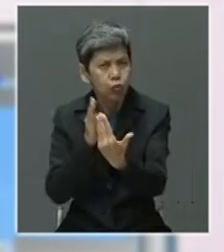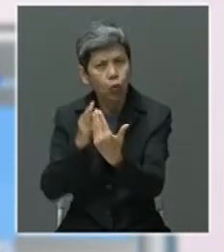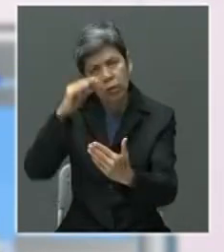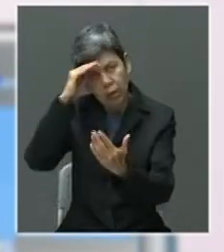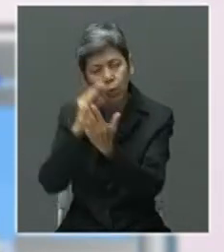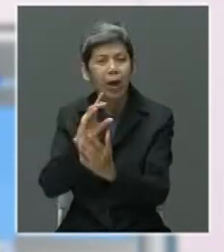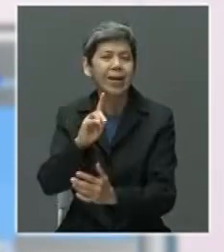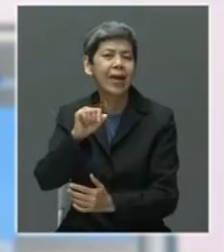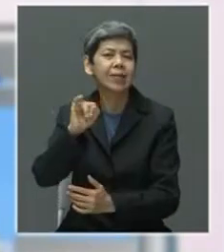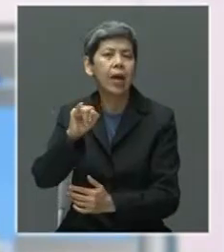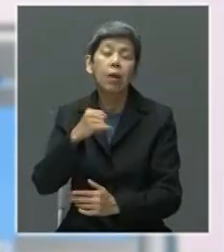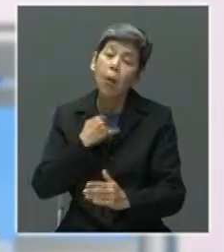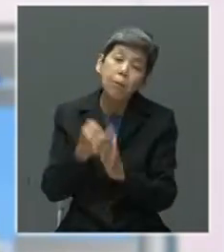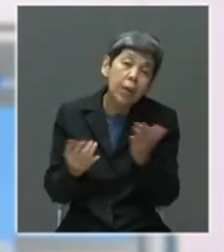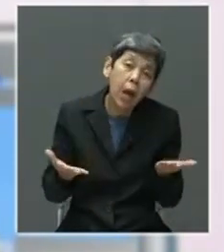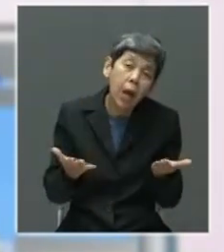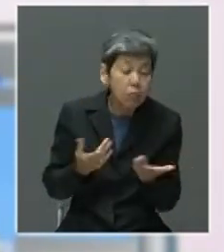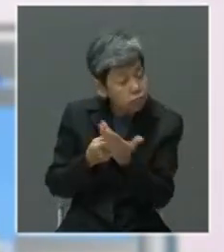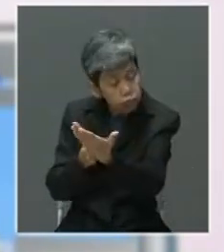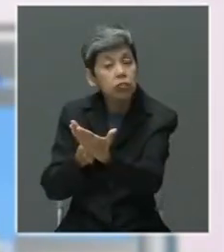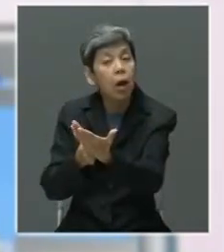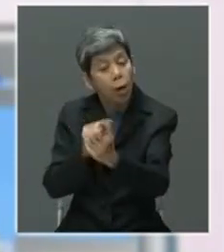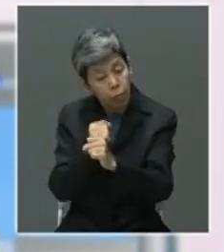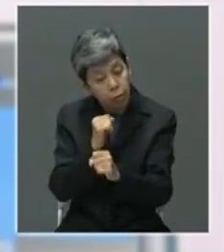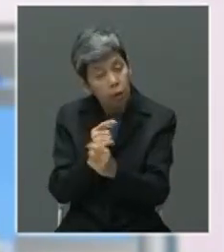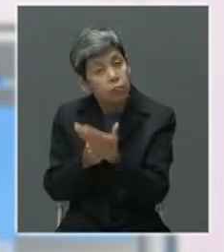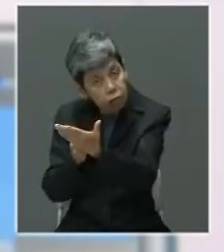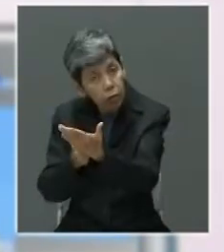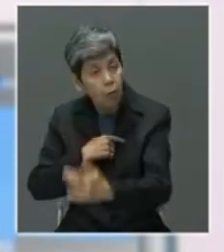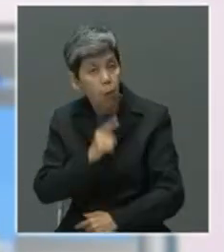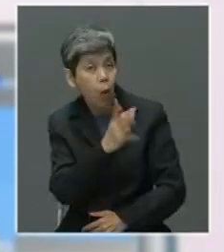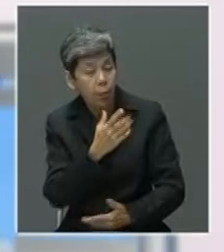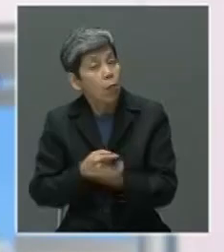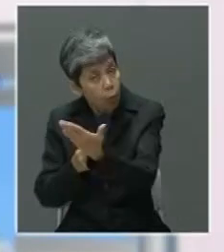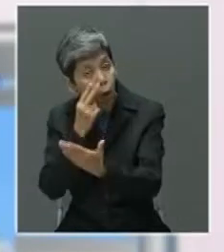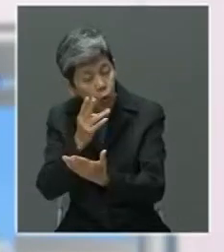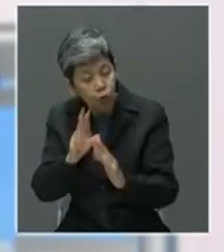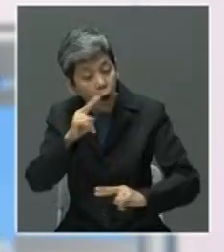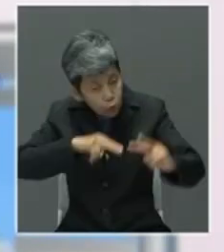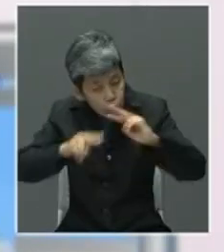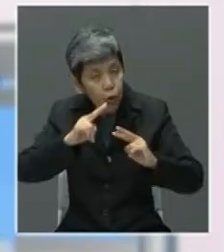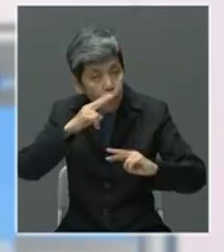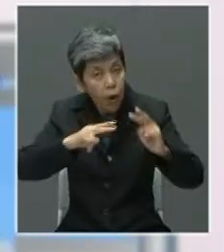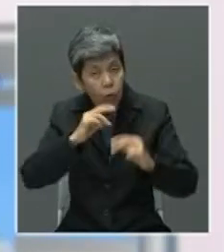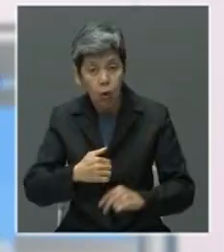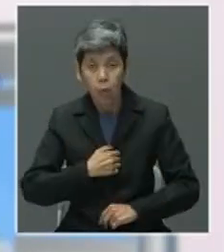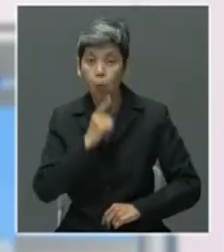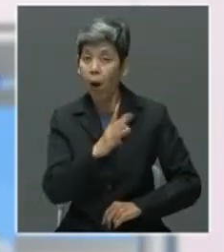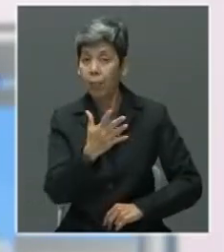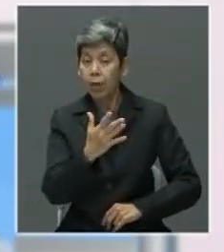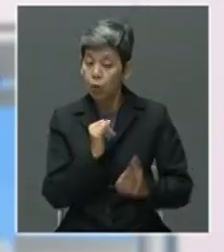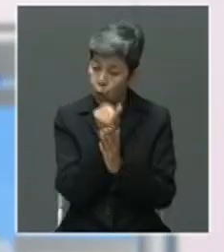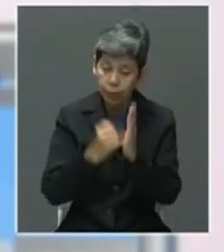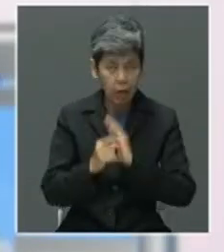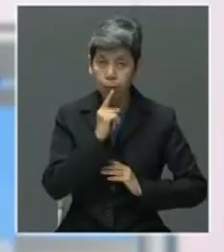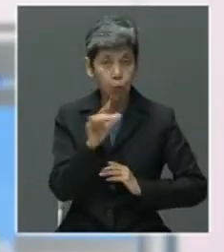อบนะมันผิดตรงไหนนะครับผมไปละเมิดอะไรคุณแหละครับนะผมบอกหรือยังว่าคุณเนี่ยออกหรือไม่ชอบผ